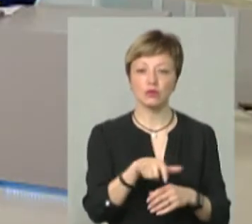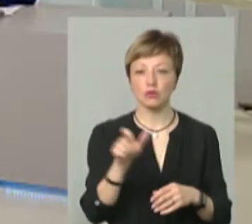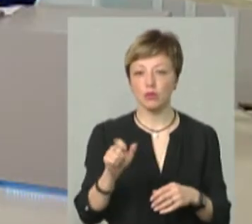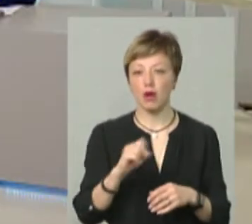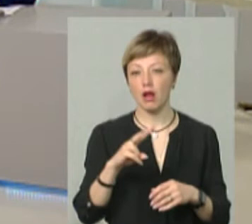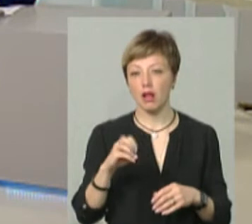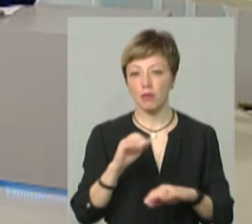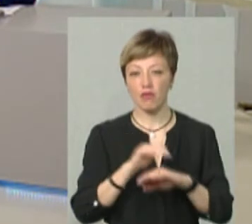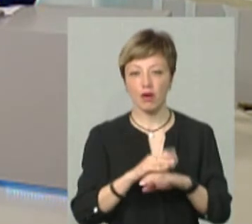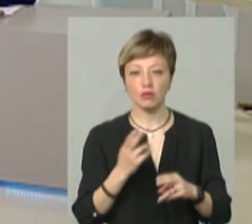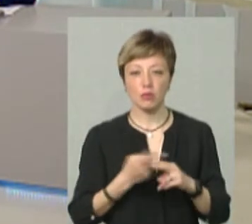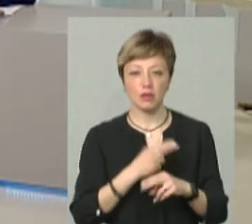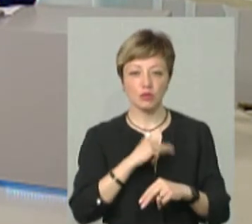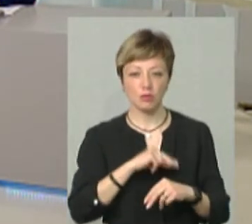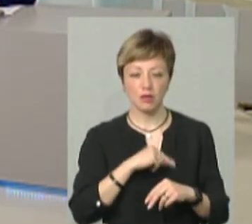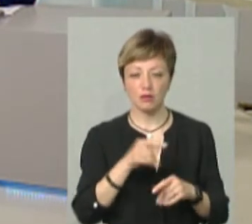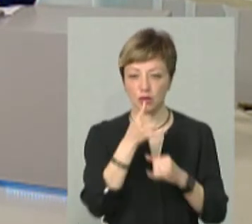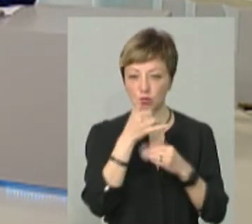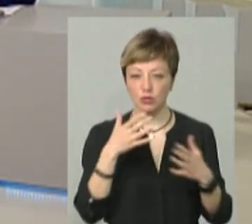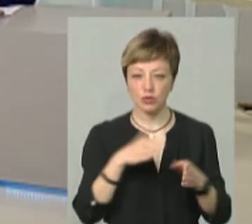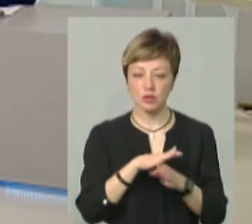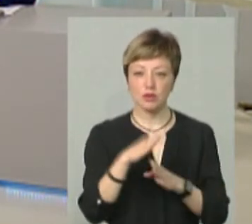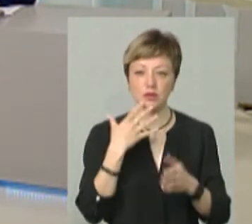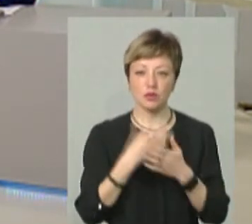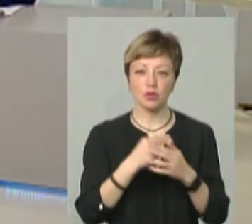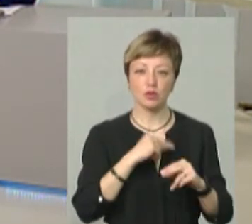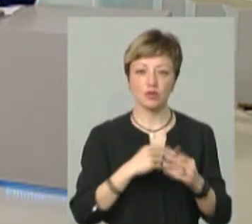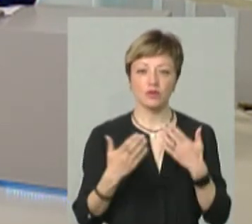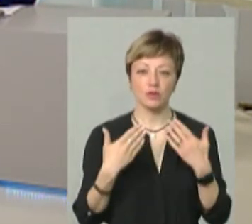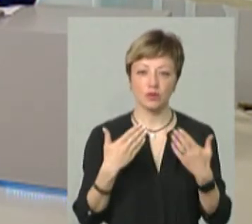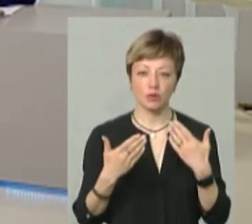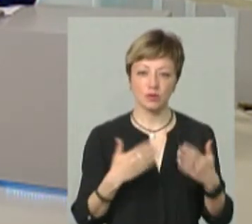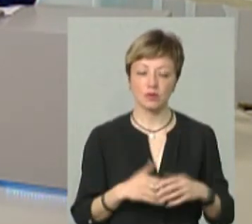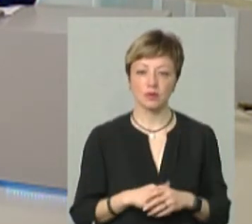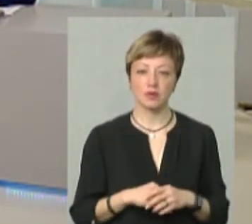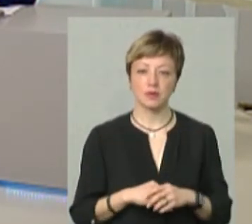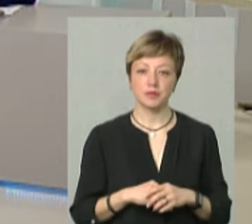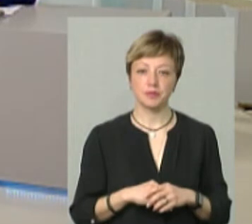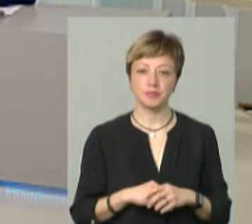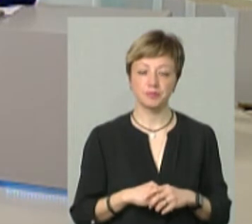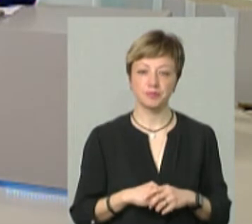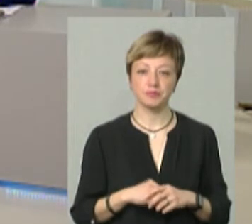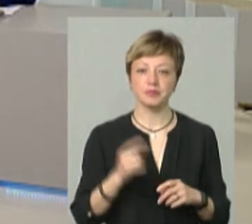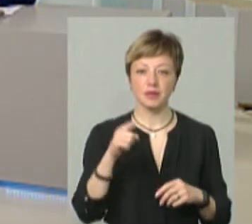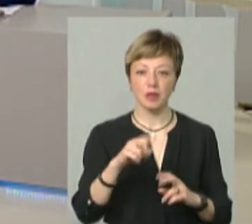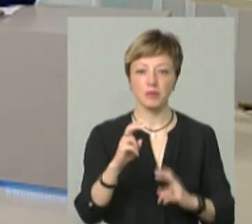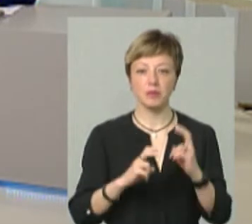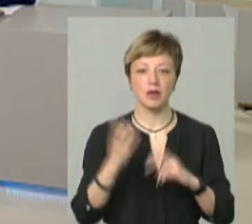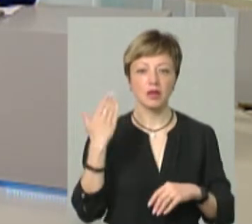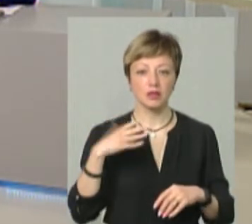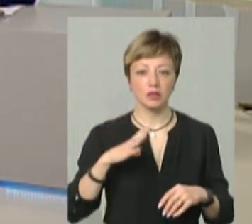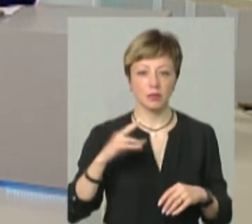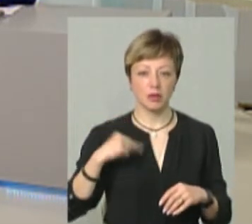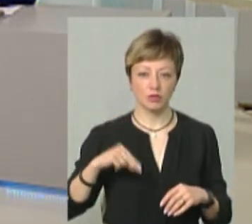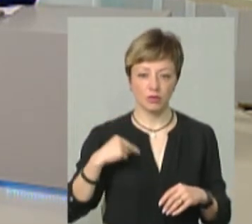по факту вони є безробітними, тому що вони не можуть здійснювати свої трудові, реалізовувати свої трудові права на тих підприємствах, де вони раніше